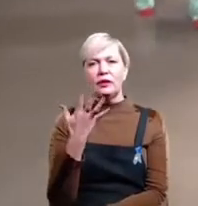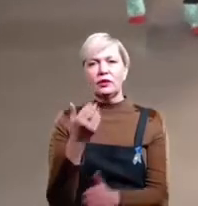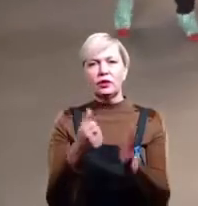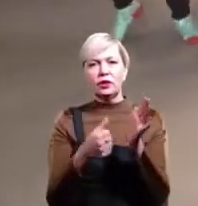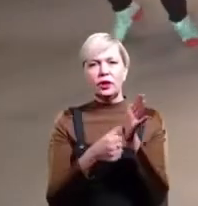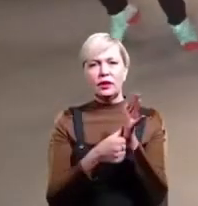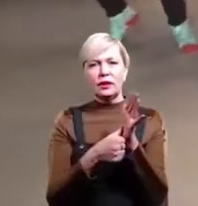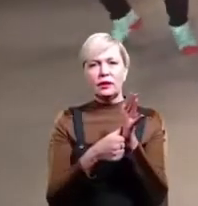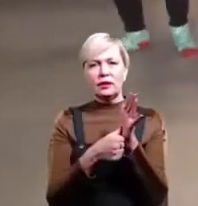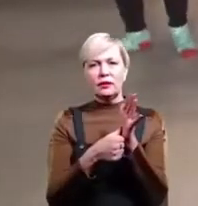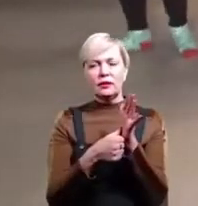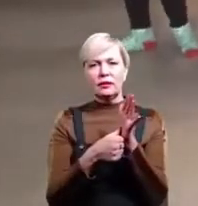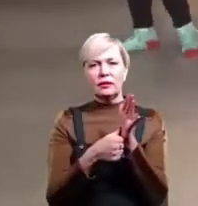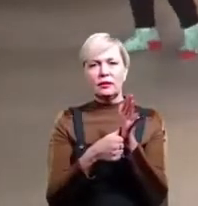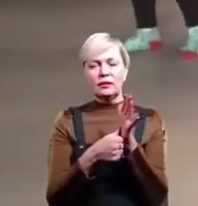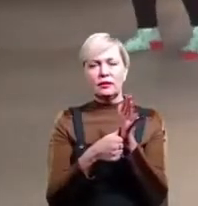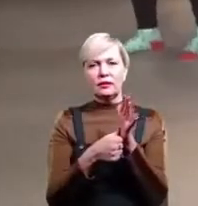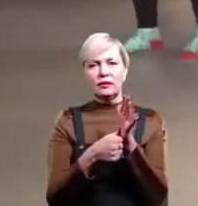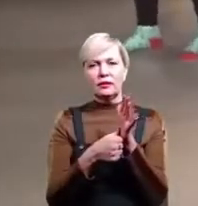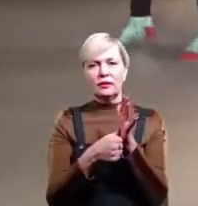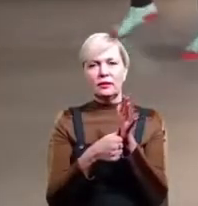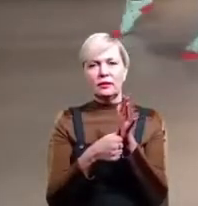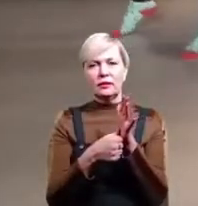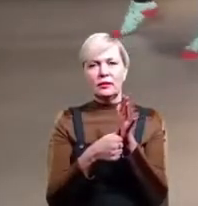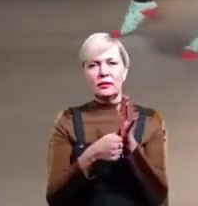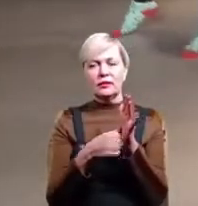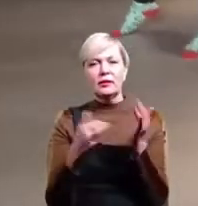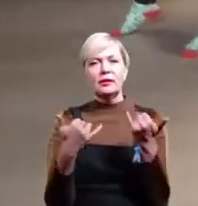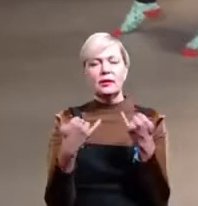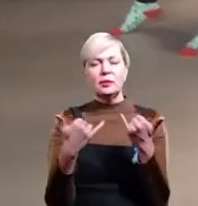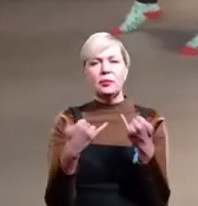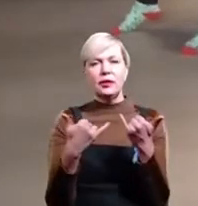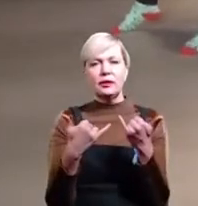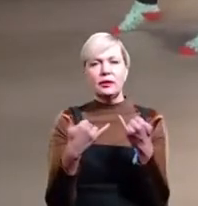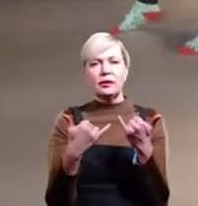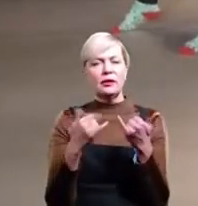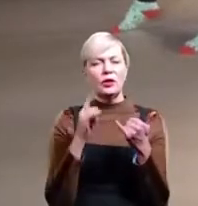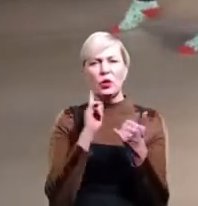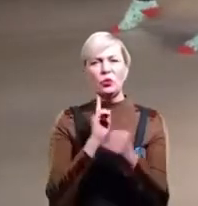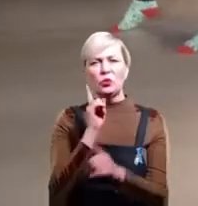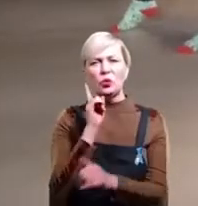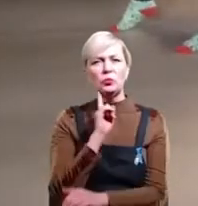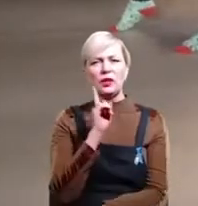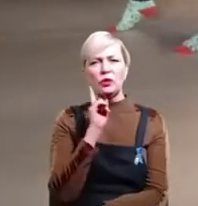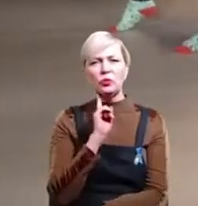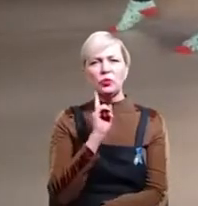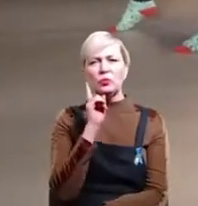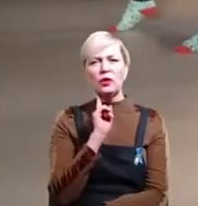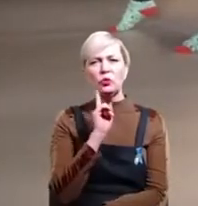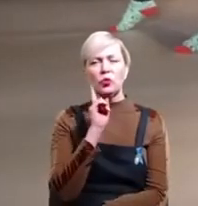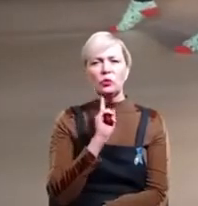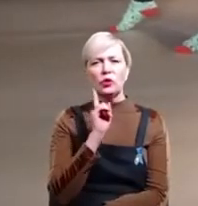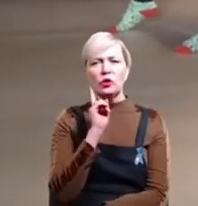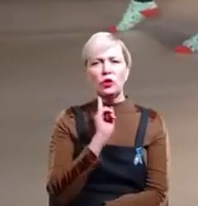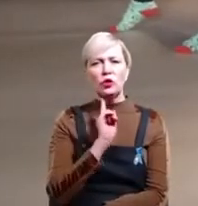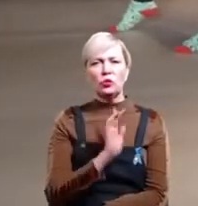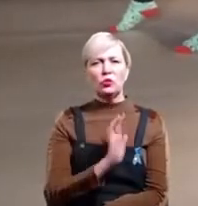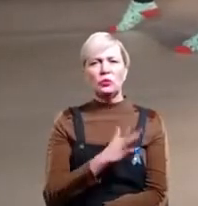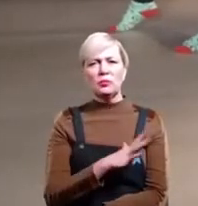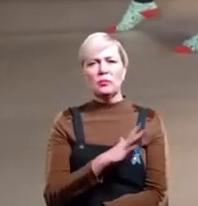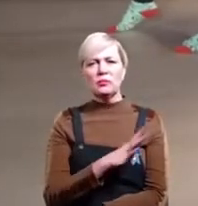Пять, шесть. И теперь... Ой, неудобно, подожди, неудобно. Неудобно.